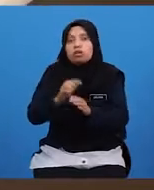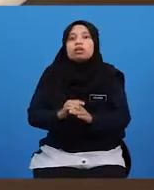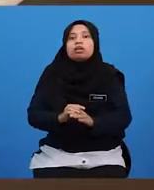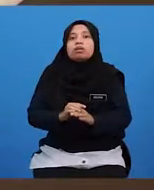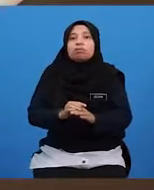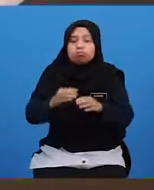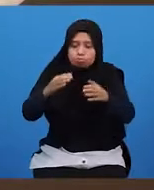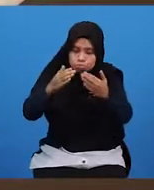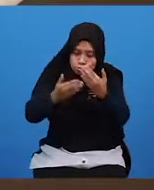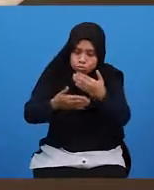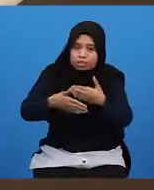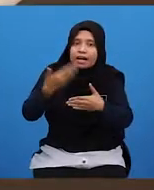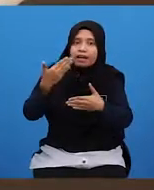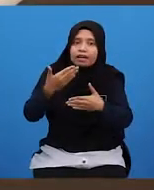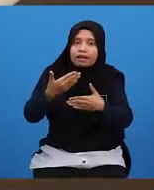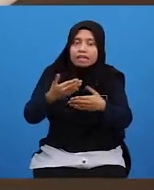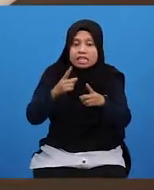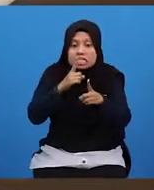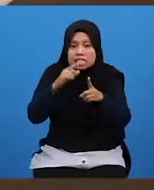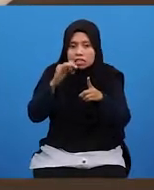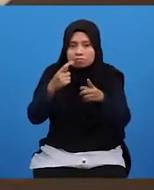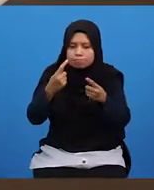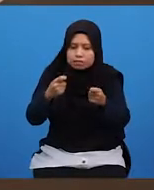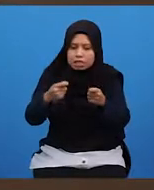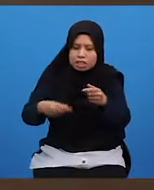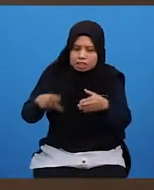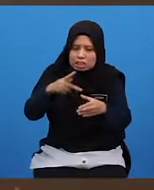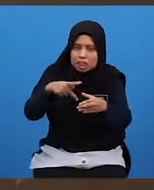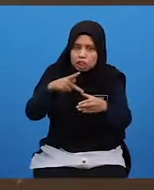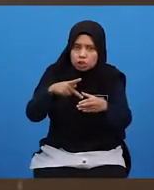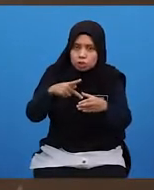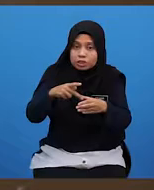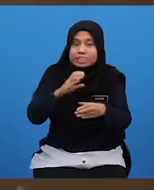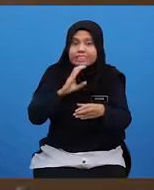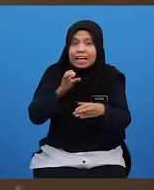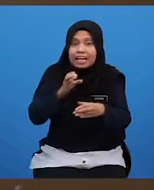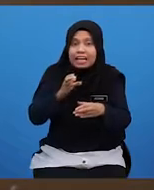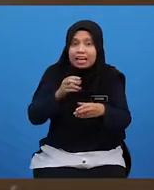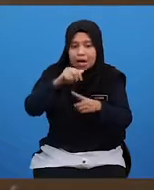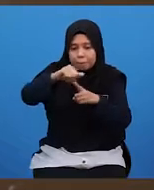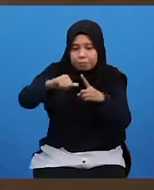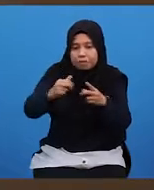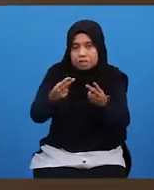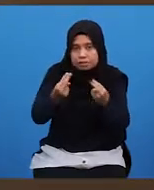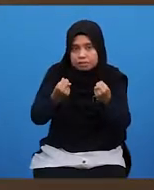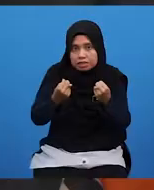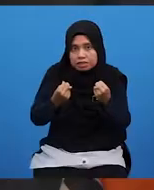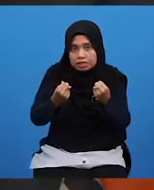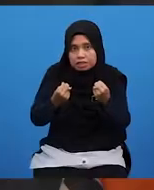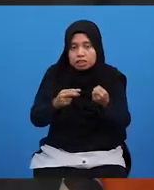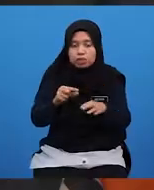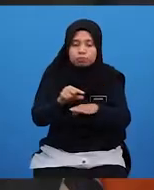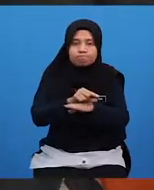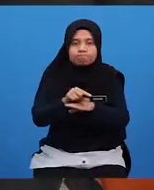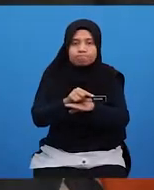bertujuan untuk memudahkan lilin yang sudah kita bancuh akan cepat cair apabila hendak digunakan.